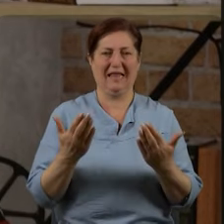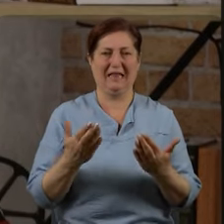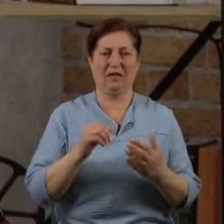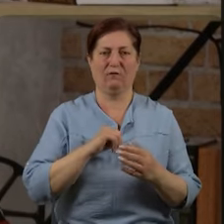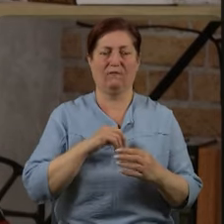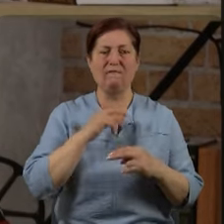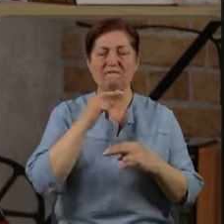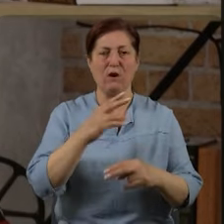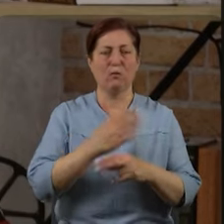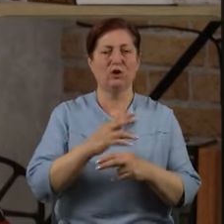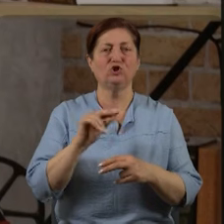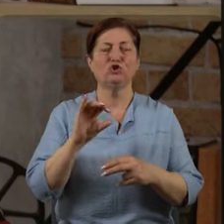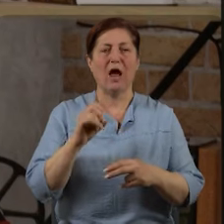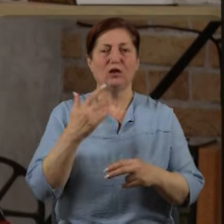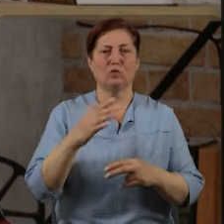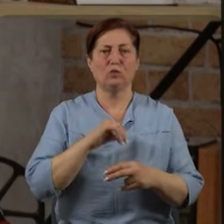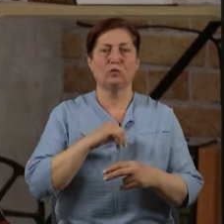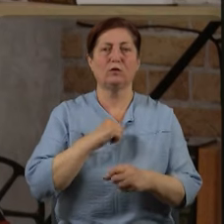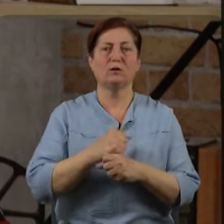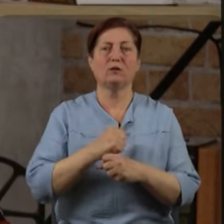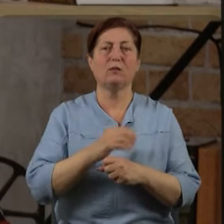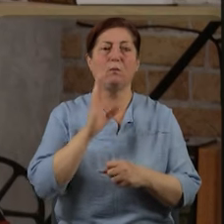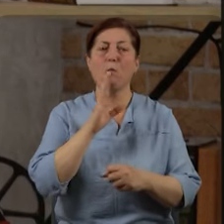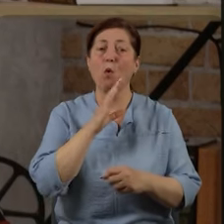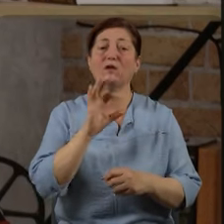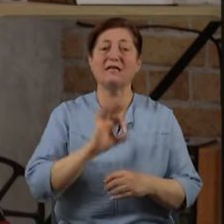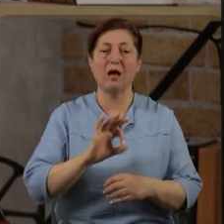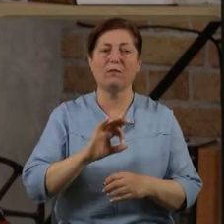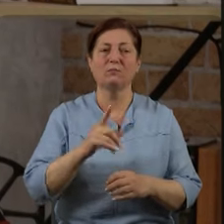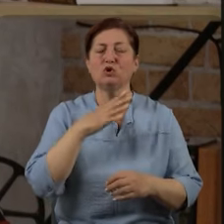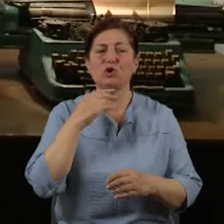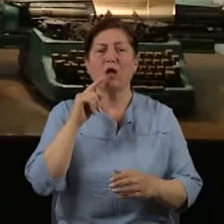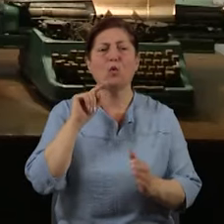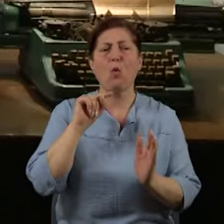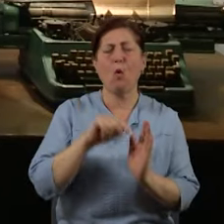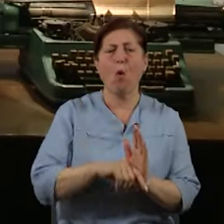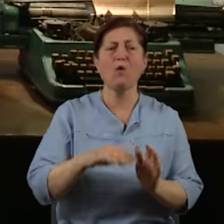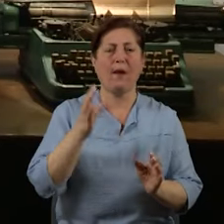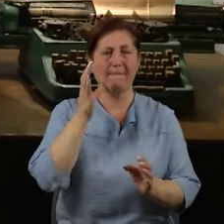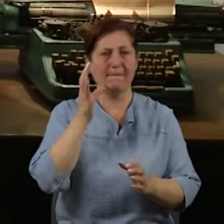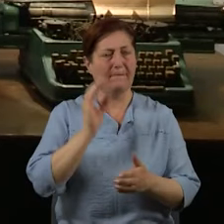Չարենցի բանաստեղծության նկատմամբ, մորս համար գազելի, բայց դա էլ շատ խոր բանաստեղծություն է, եւ